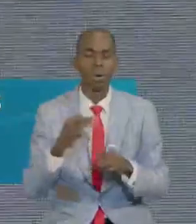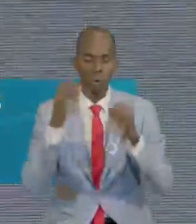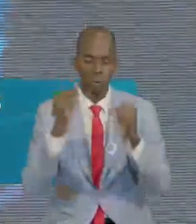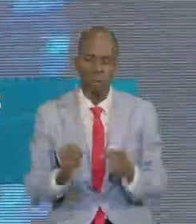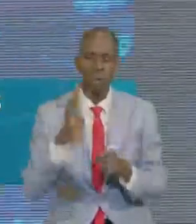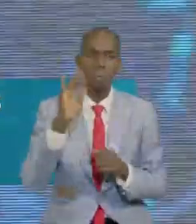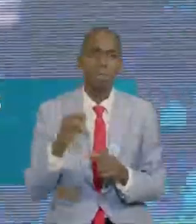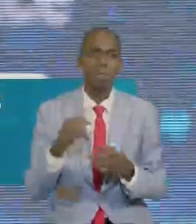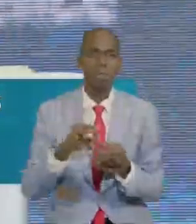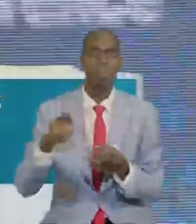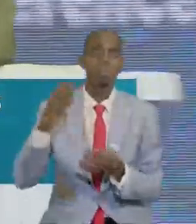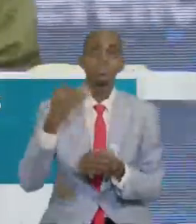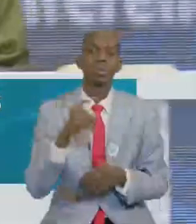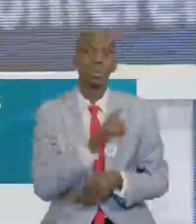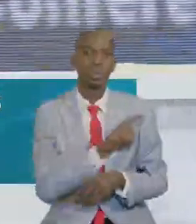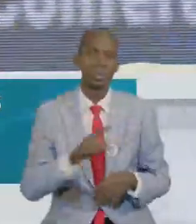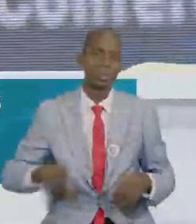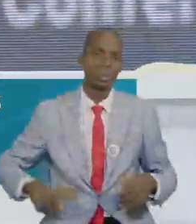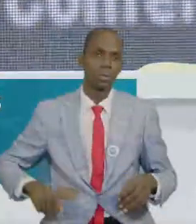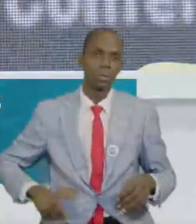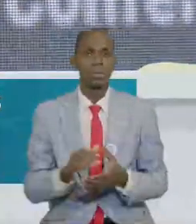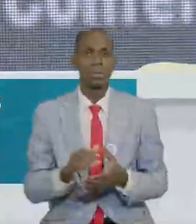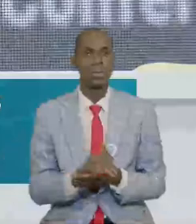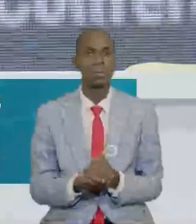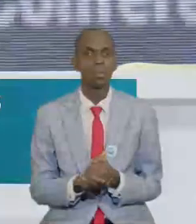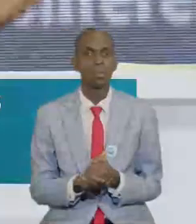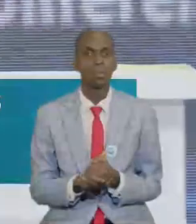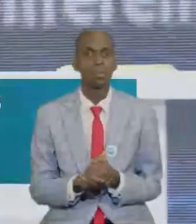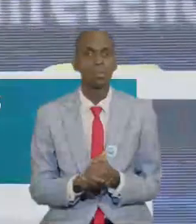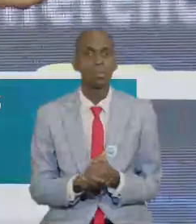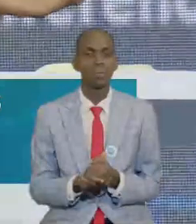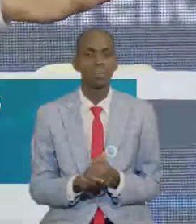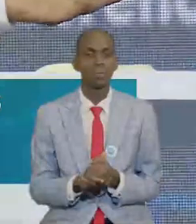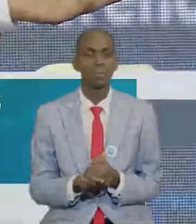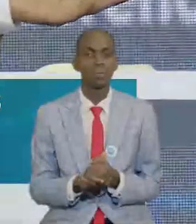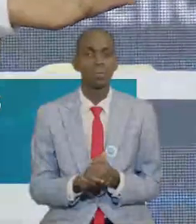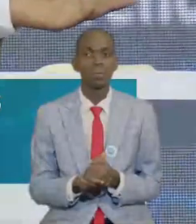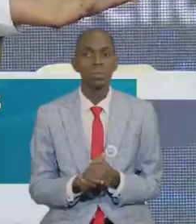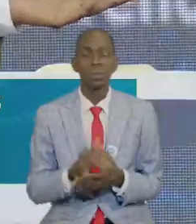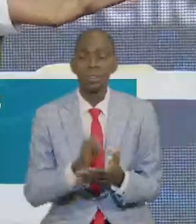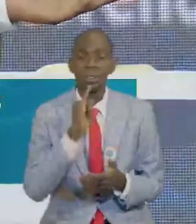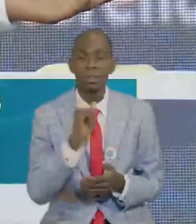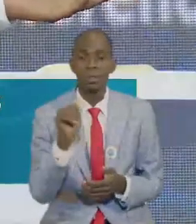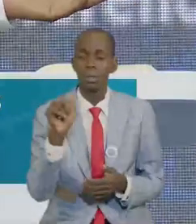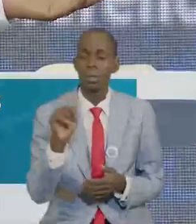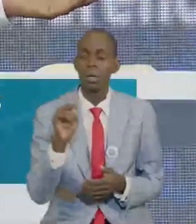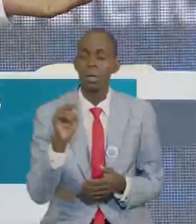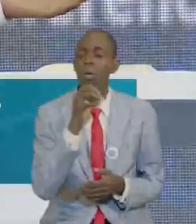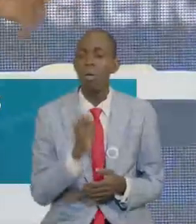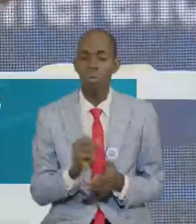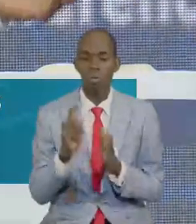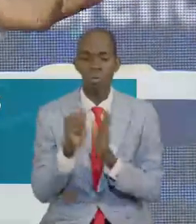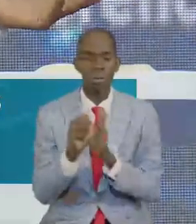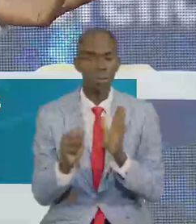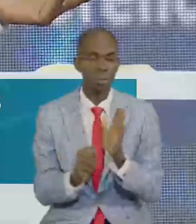Michée chapitre 3 le verset 8 dit, je suis rempli de l'Esprit de l'Éternel. That's an Old Testament preacher. Ça c'est un prédicateur de l'Ancien Testament.